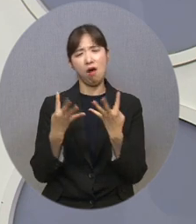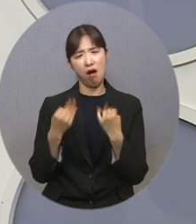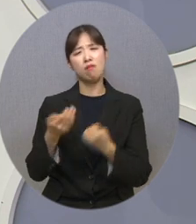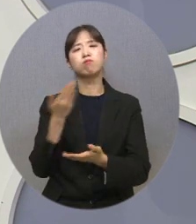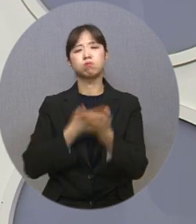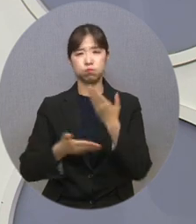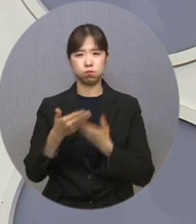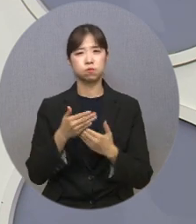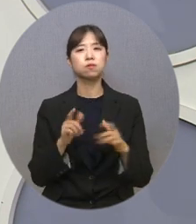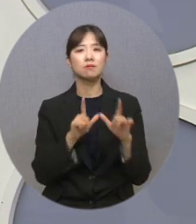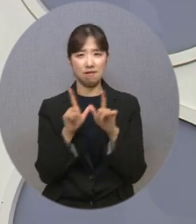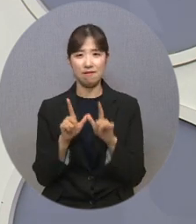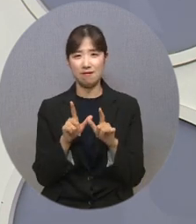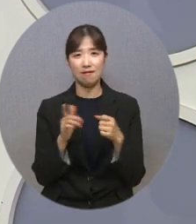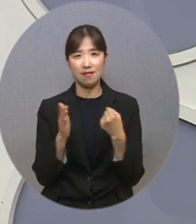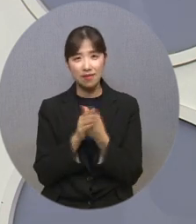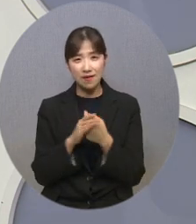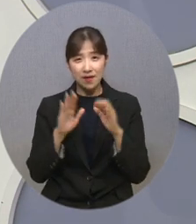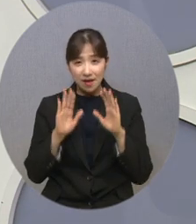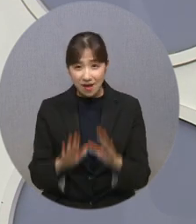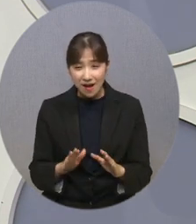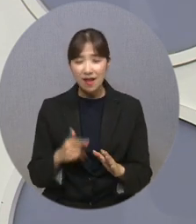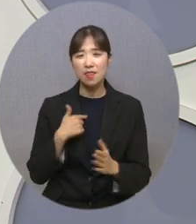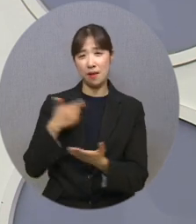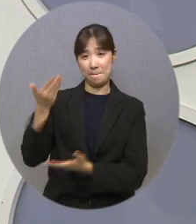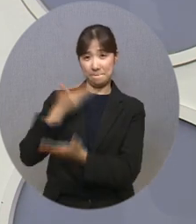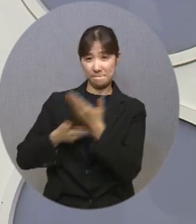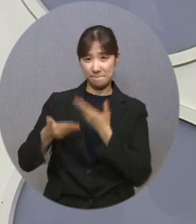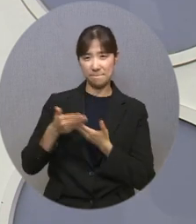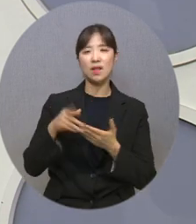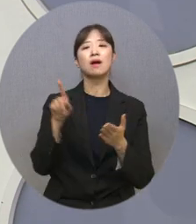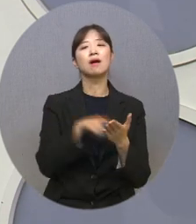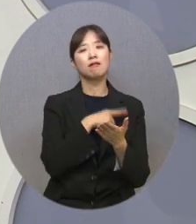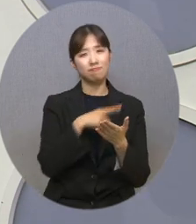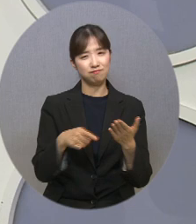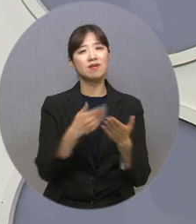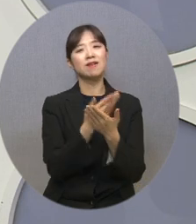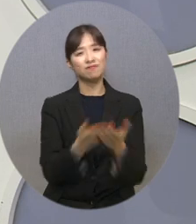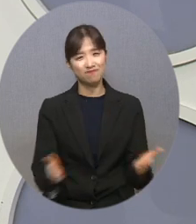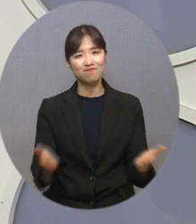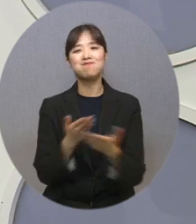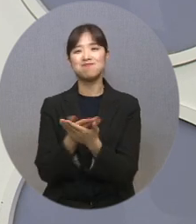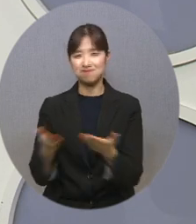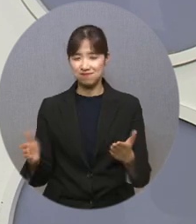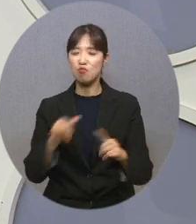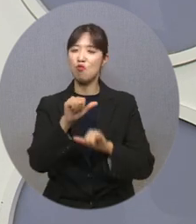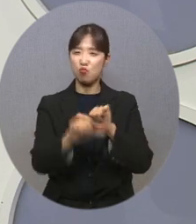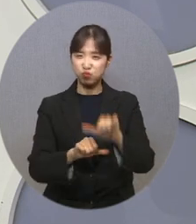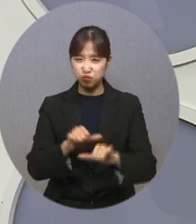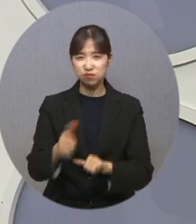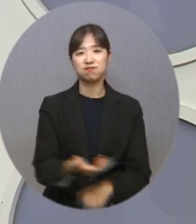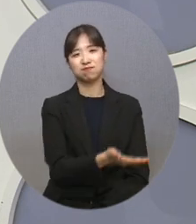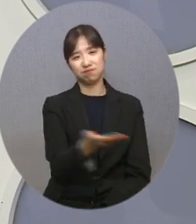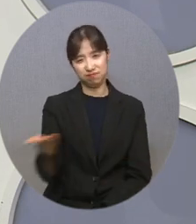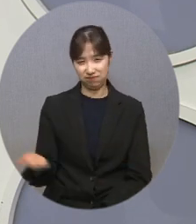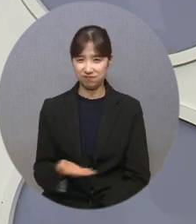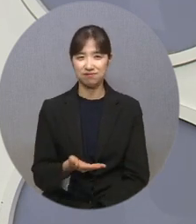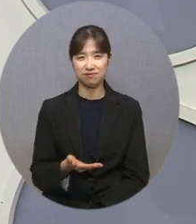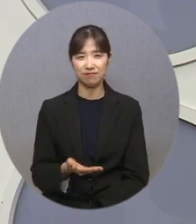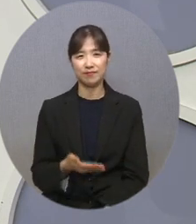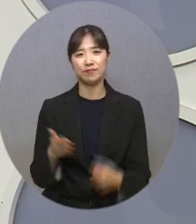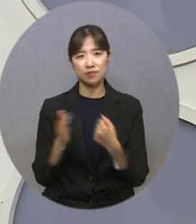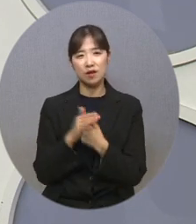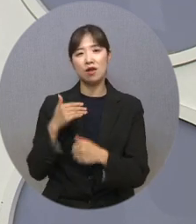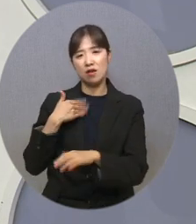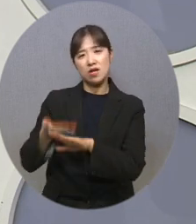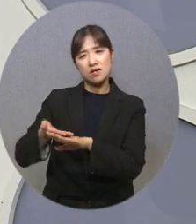많은 사람들. 네. 자, 이제는 혜택을 받은 걸 갚아야 되겠다. 우리 자라는 세대에게도. 그러기 위해서는 우리